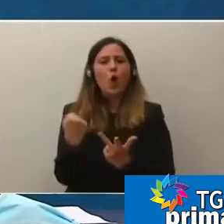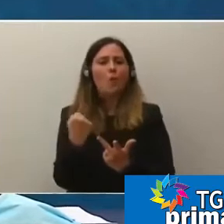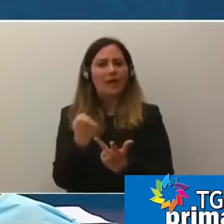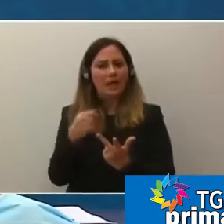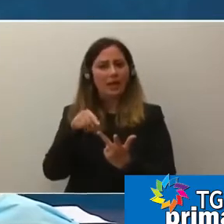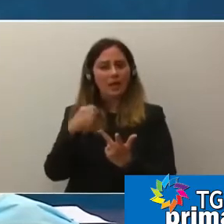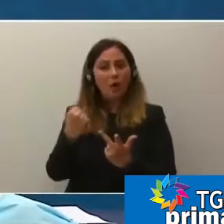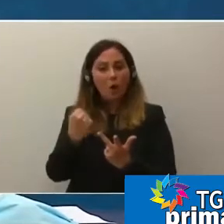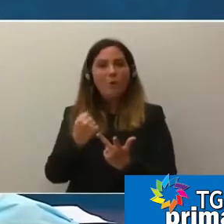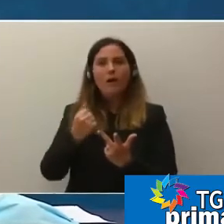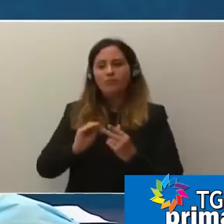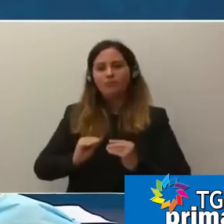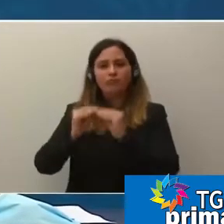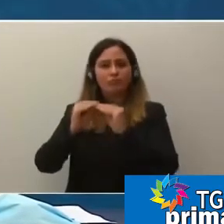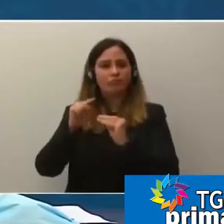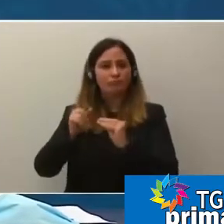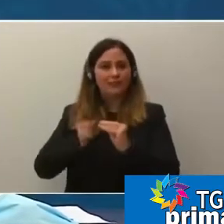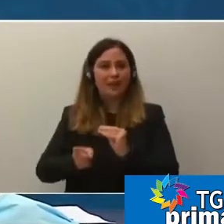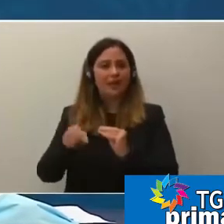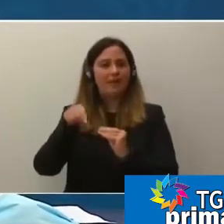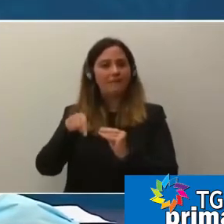messe in cantiere e